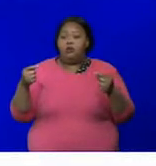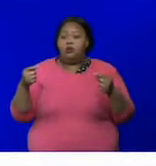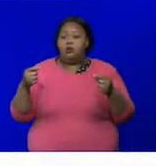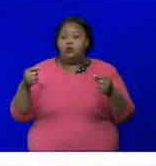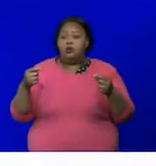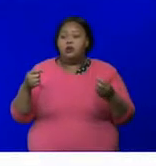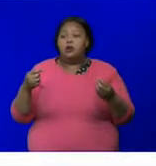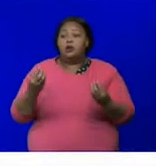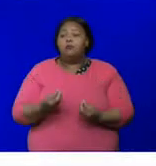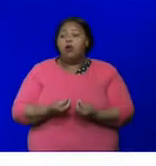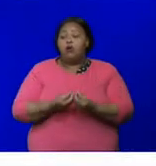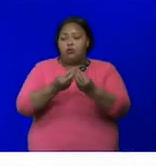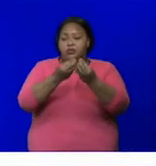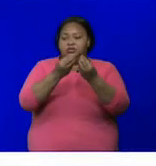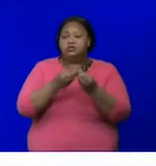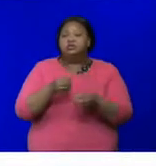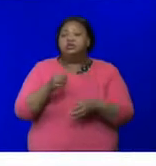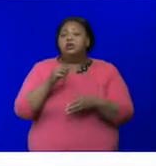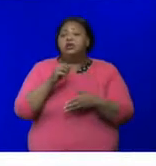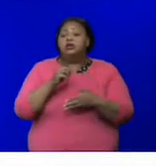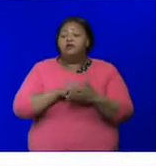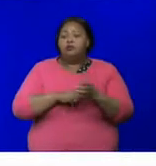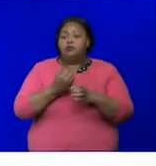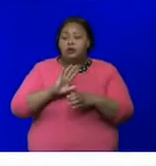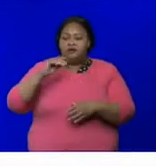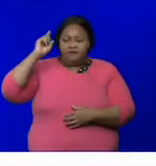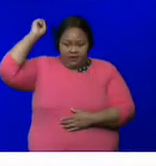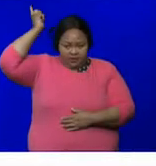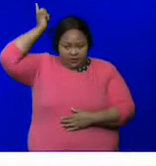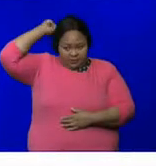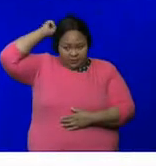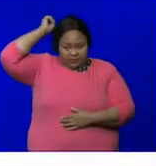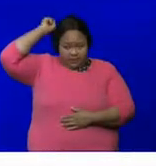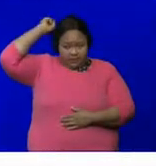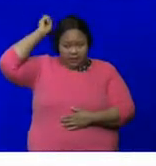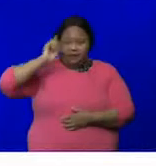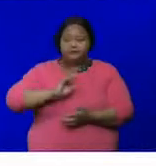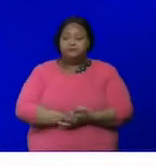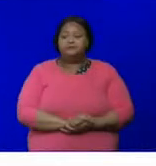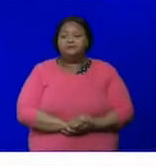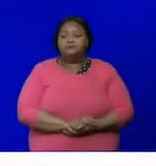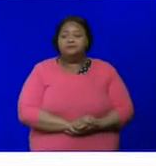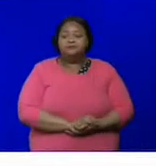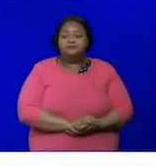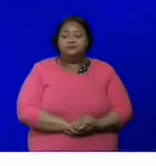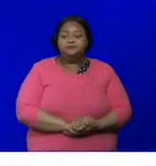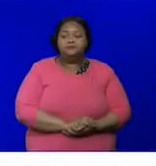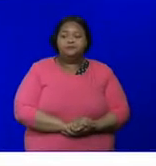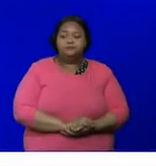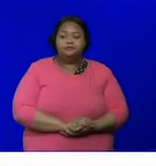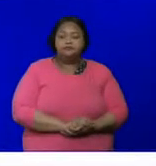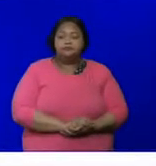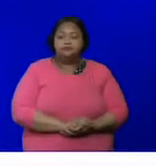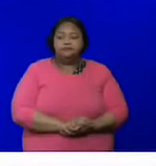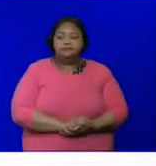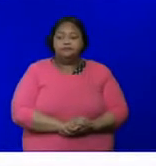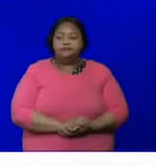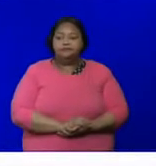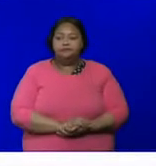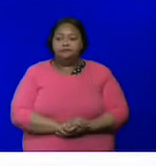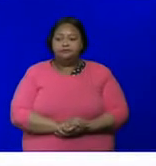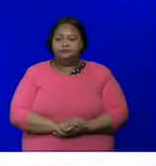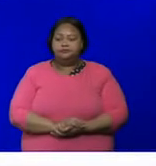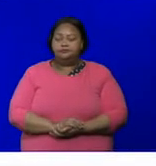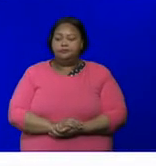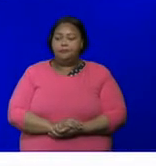Rico kuleli viki lelisetulu. Lubekele umsakati Eswatini TV kutemidlalo ngilinda Dlamini kanzombeka uhlanganiswa ngufabrice Msonera thombe